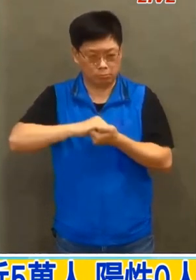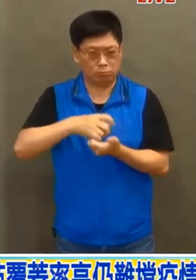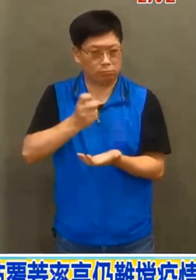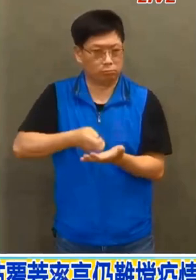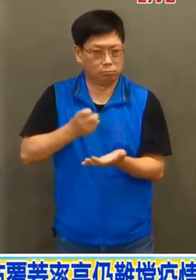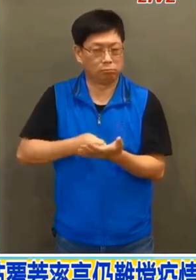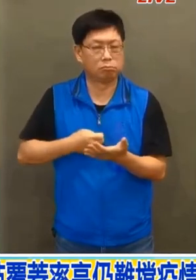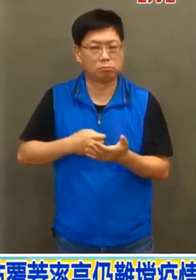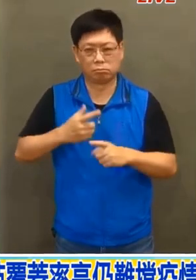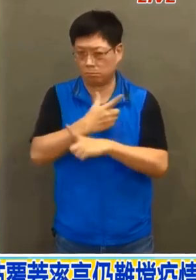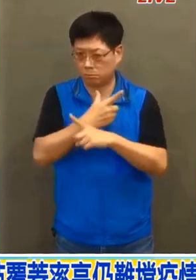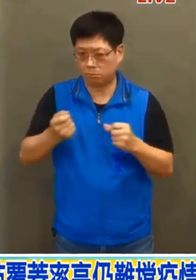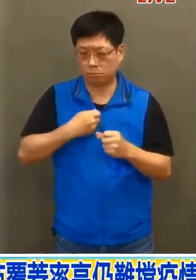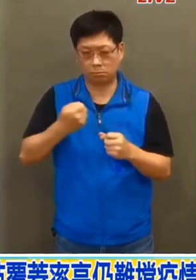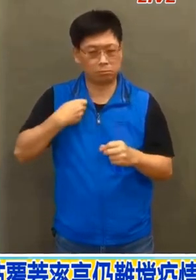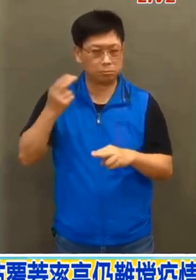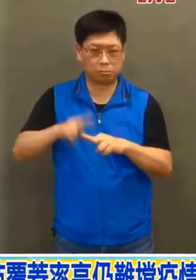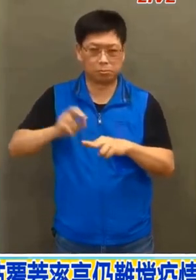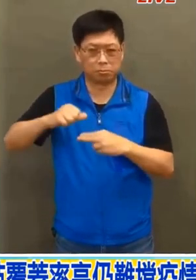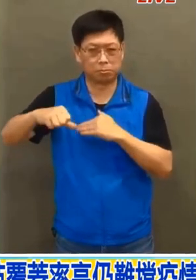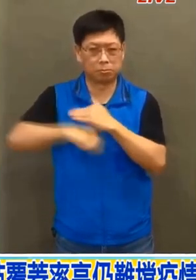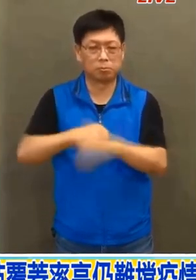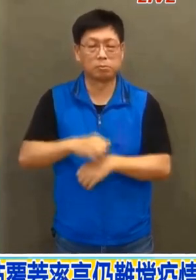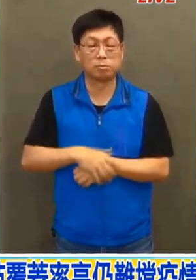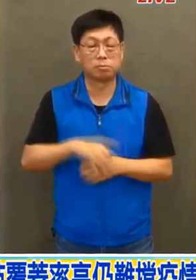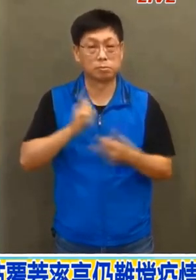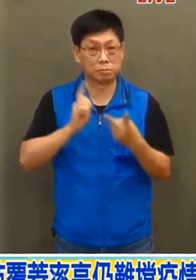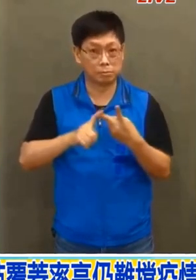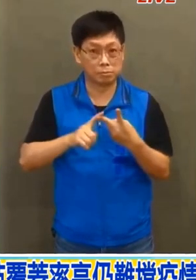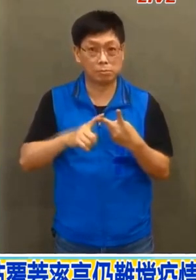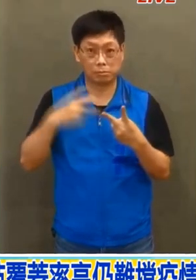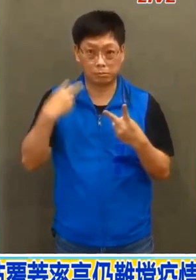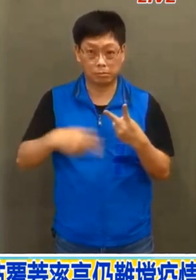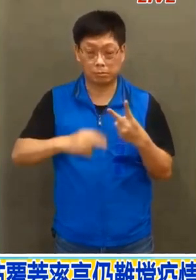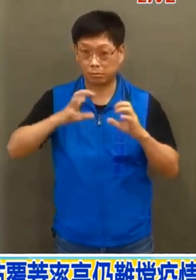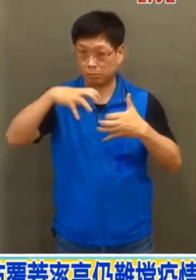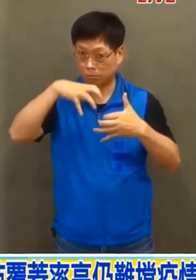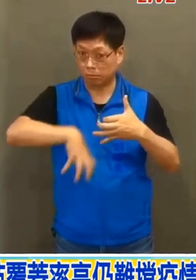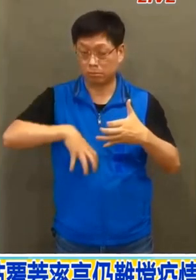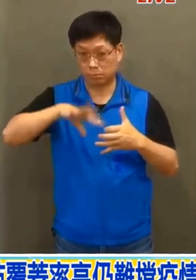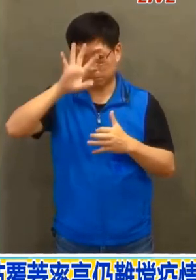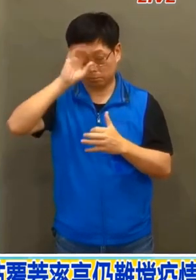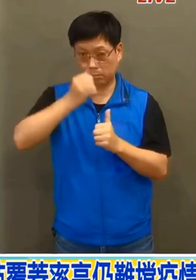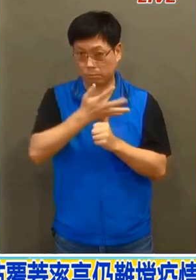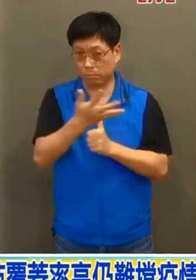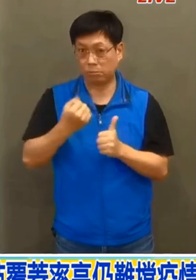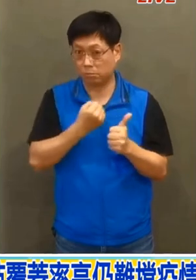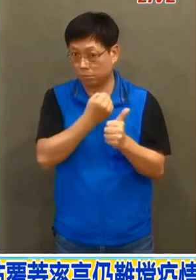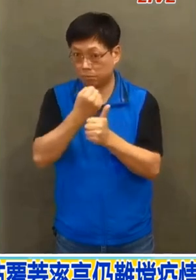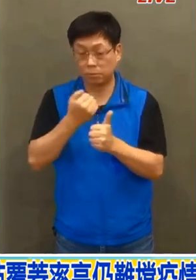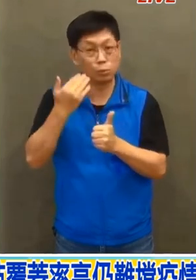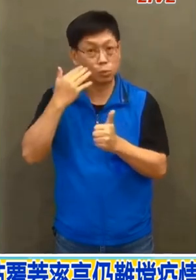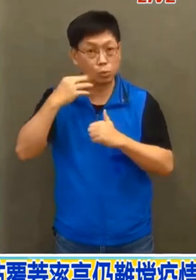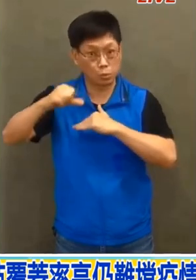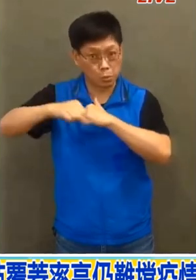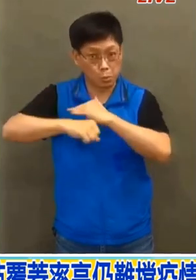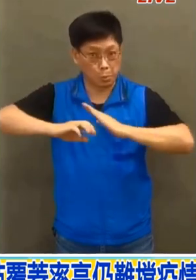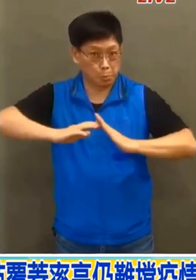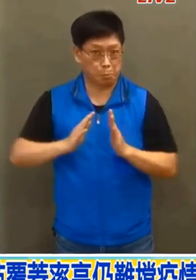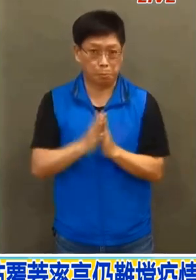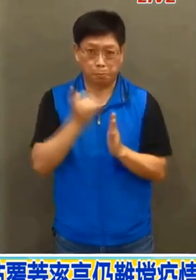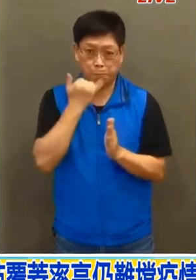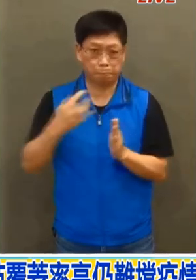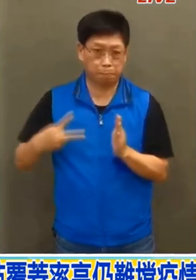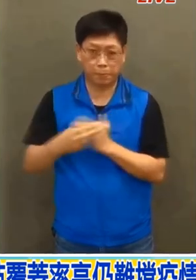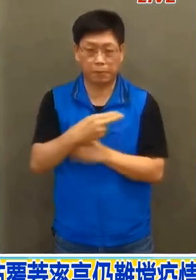到滴水不漏，以及在整个国内的疫情一进来都能够有效的